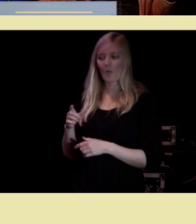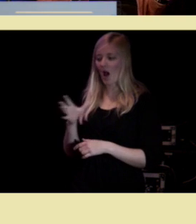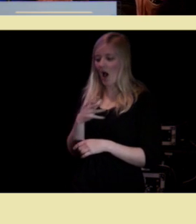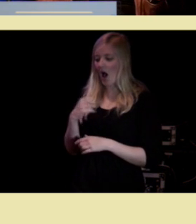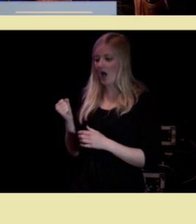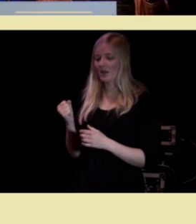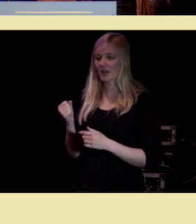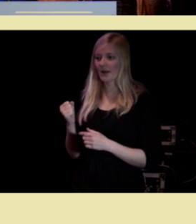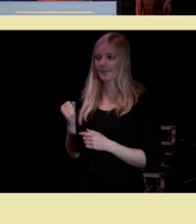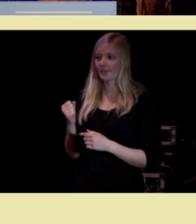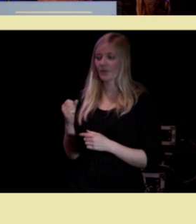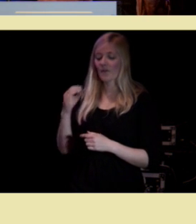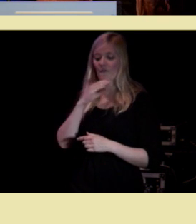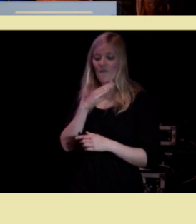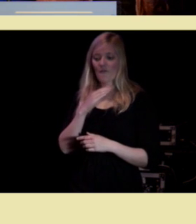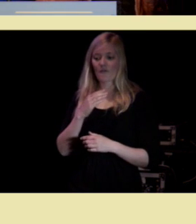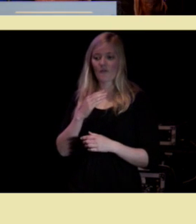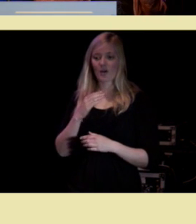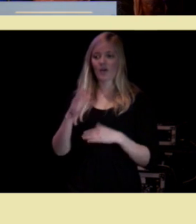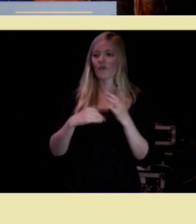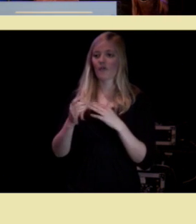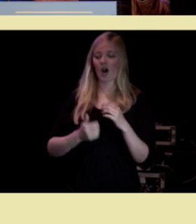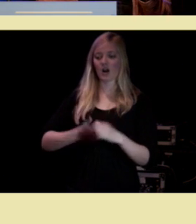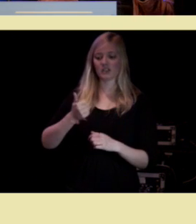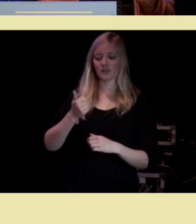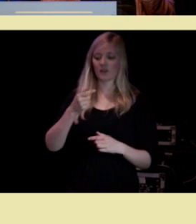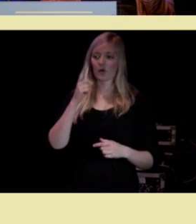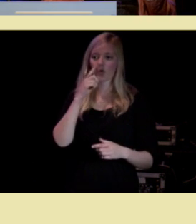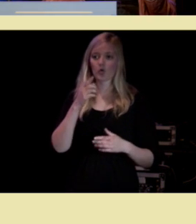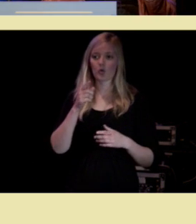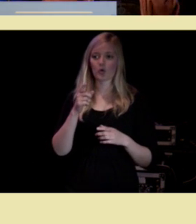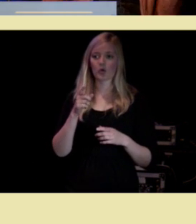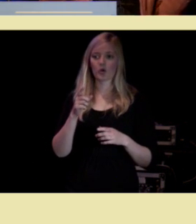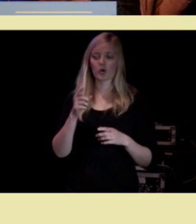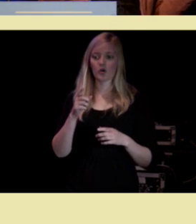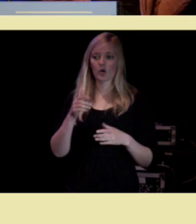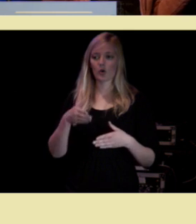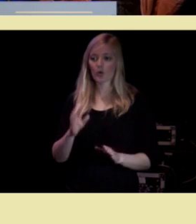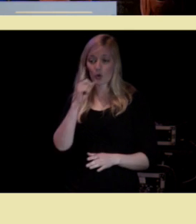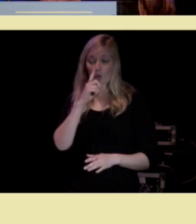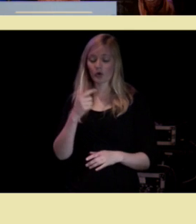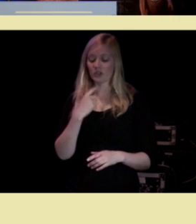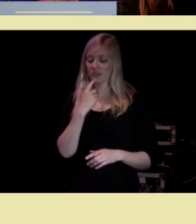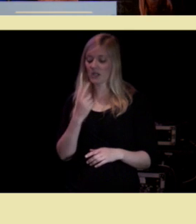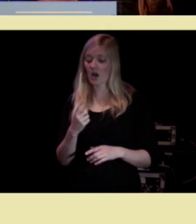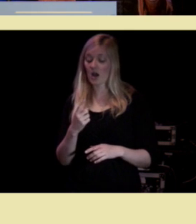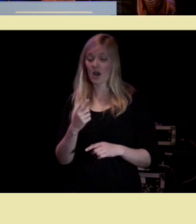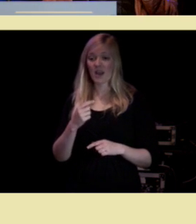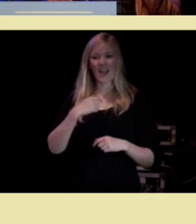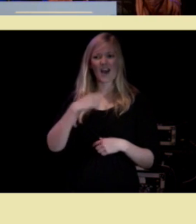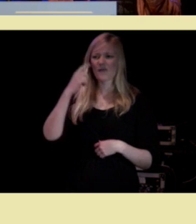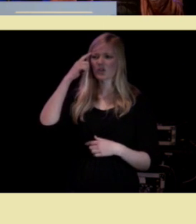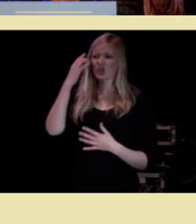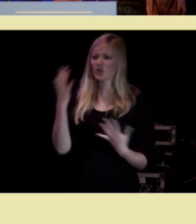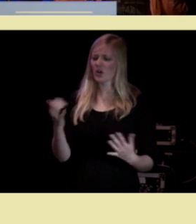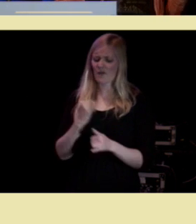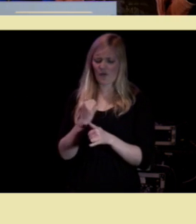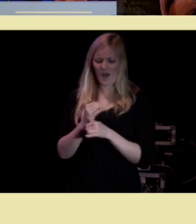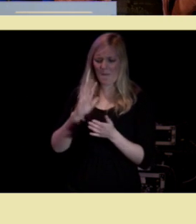reiste fagansvarlig jordmor for jordmortjenesten seg opp og sa høyt og tydelig, jeg fatter ikke og begriper hvorfor jeg i